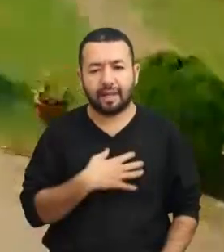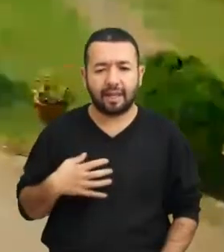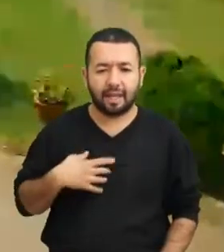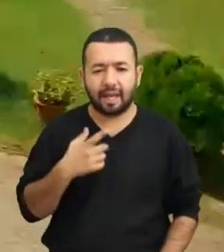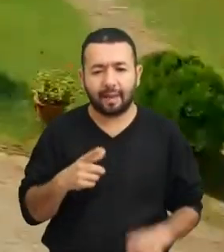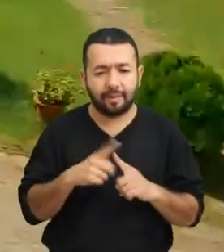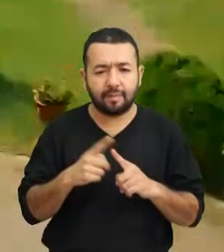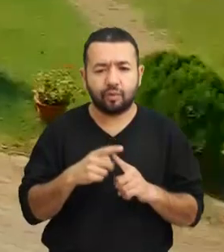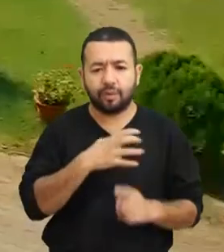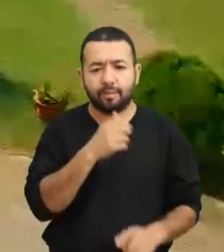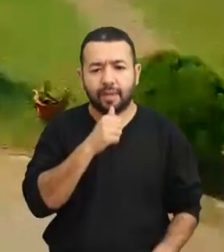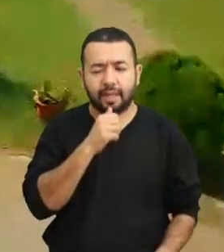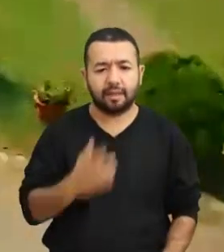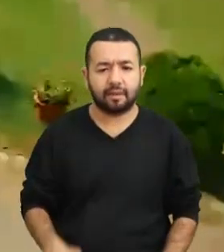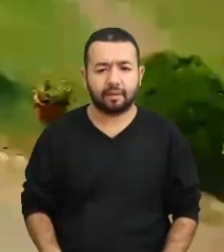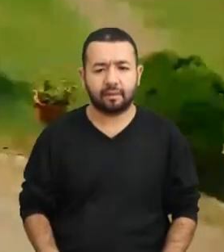Allah! Timuçin Bey!